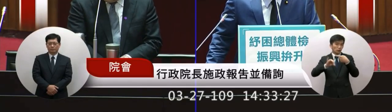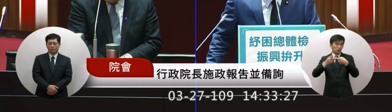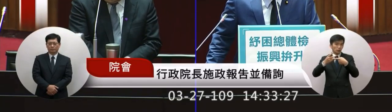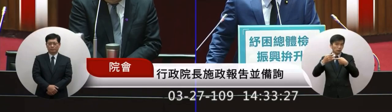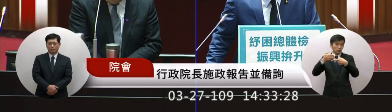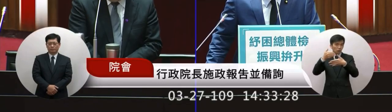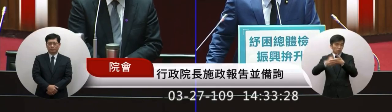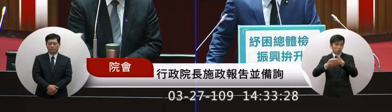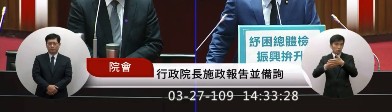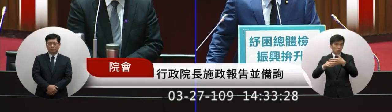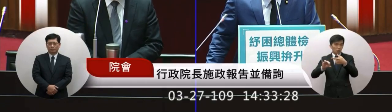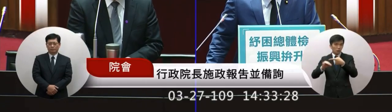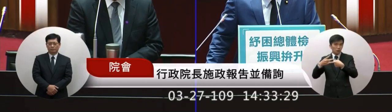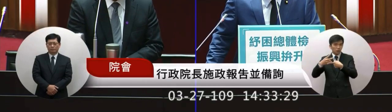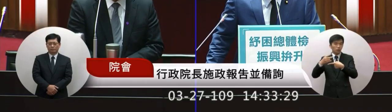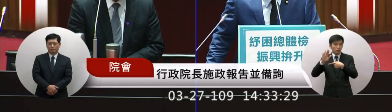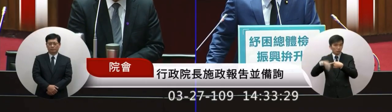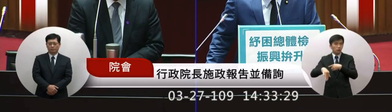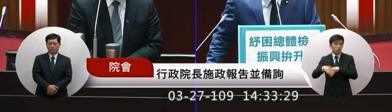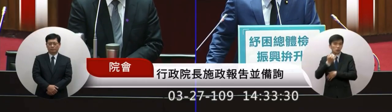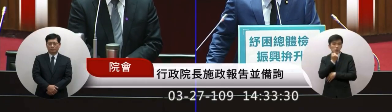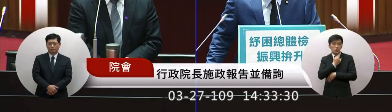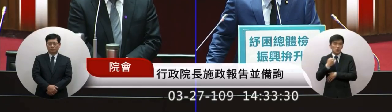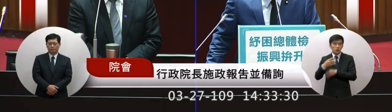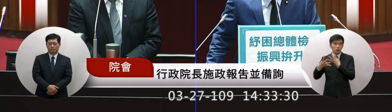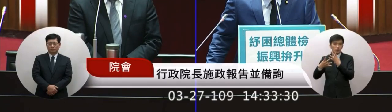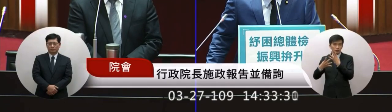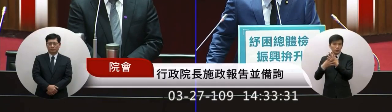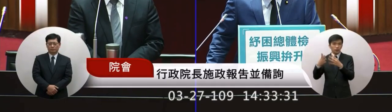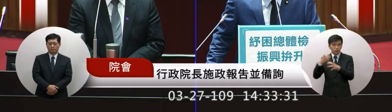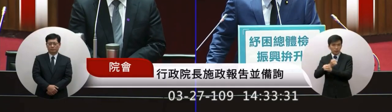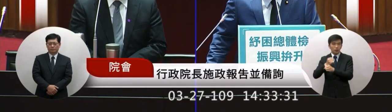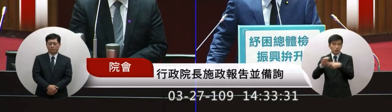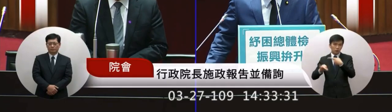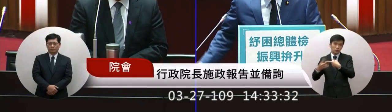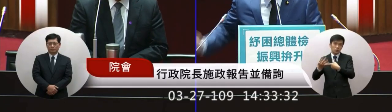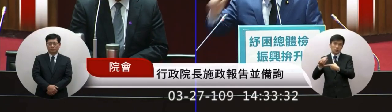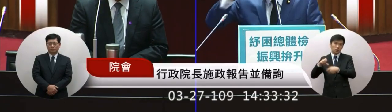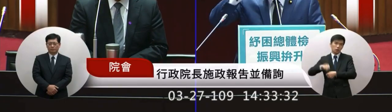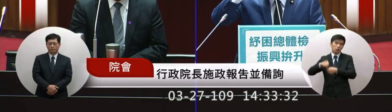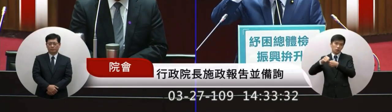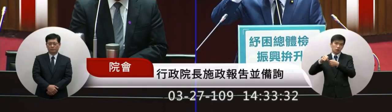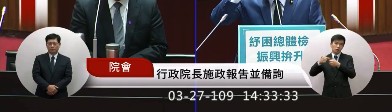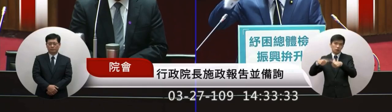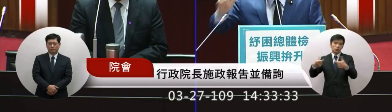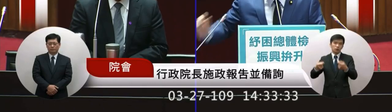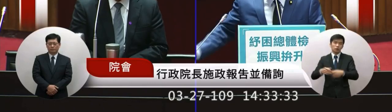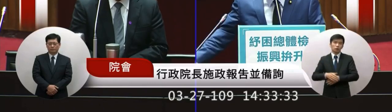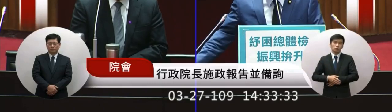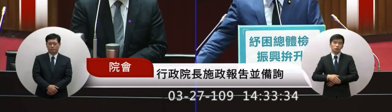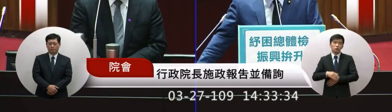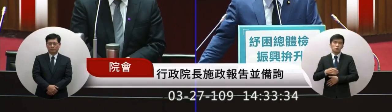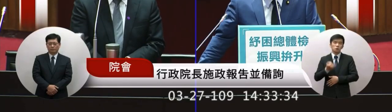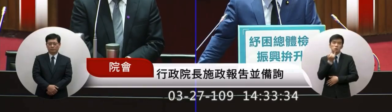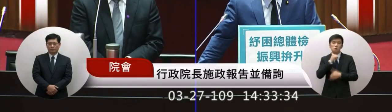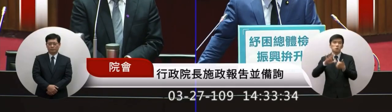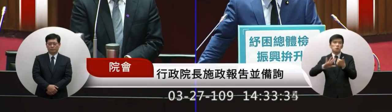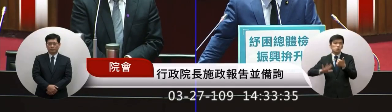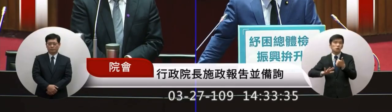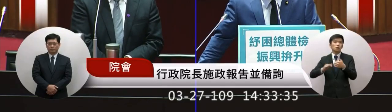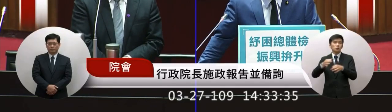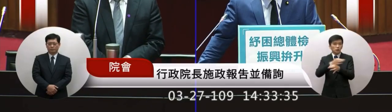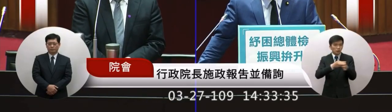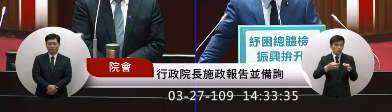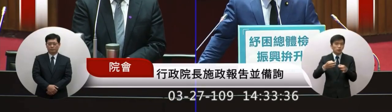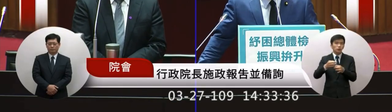所以我认为，保 GDP 之外，其实现在最重要的是失业率，因为这个后面可能会造成这个整个经济、整个消费停滞的状况，